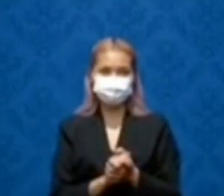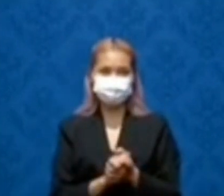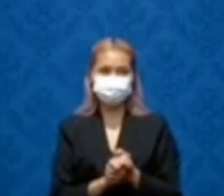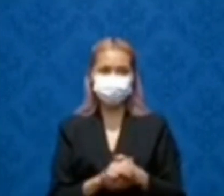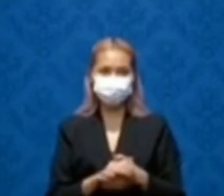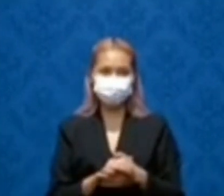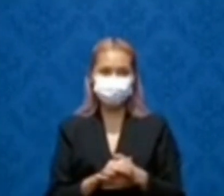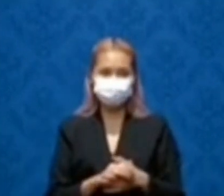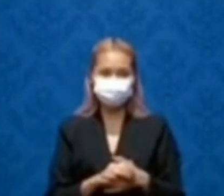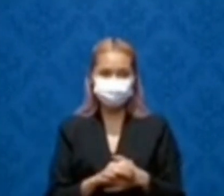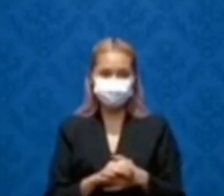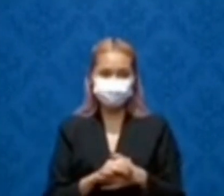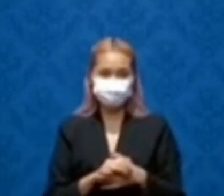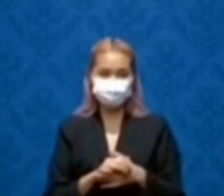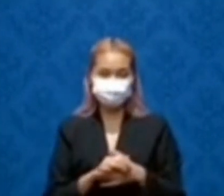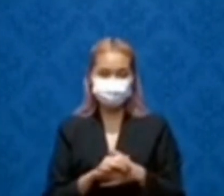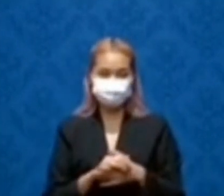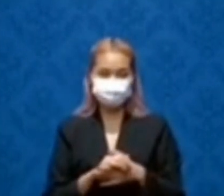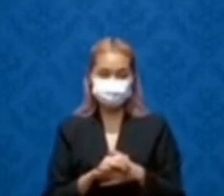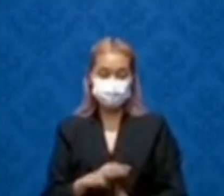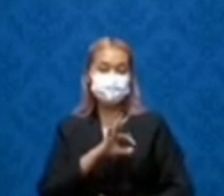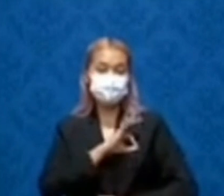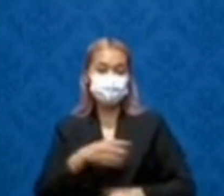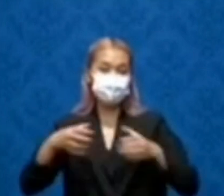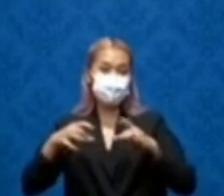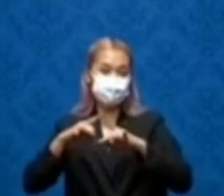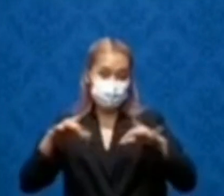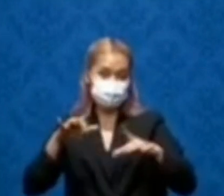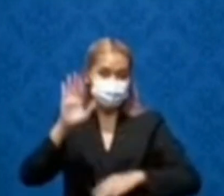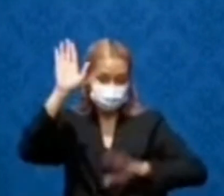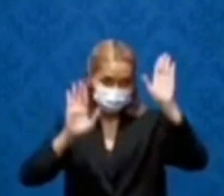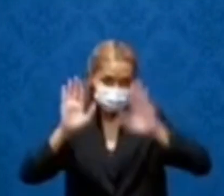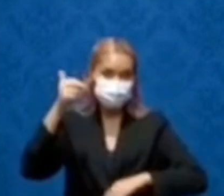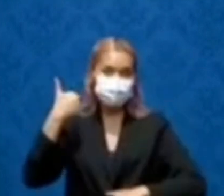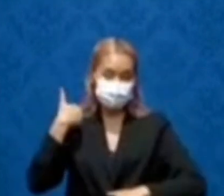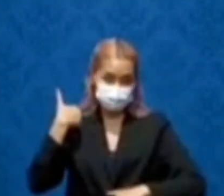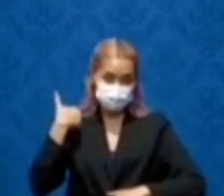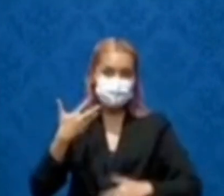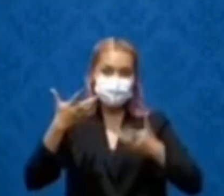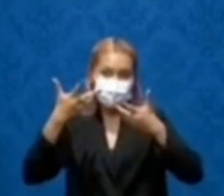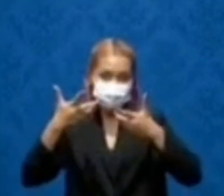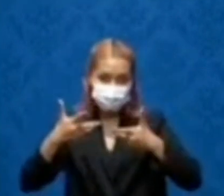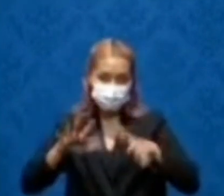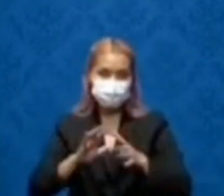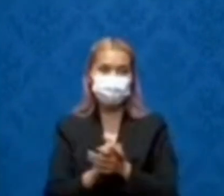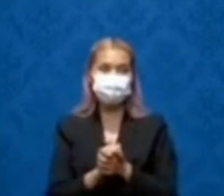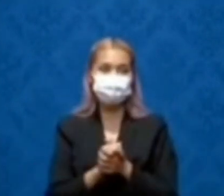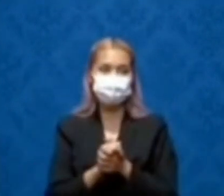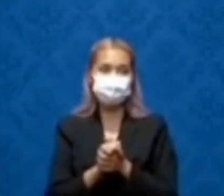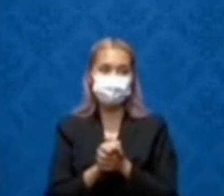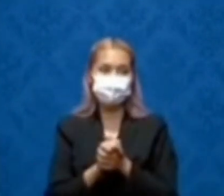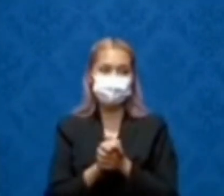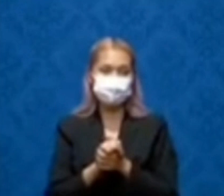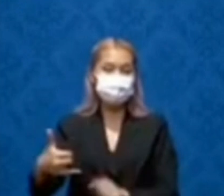มาชิกฝ่ายค้านเป็นผู้ท้วงติ่ง2ครั้งทั้งที่ท่านประธานก็รู้ว่าเพื่อนสมาชิกท่านนั้นได้เข้าร่วมกับฝ่ายรัฐบาลเป็น